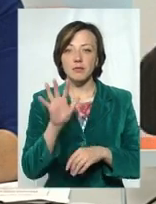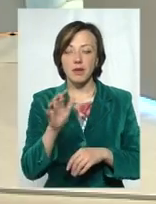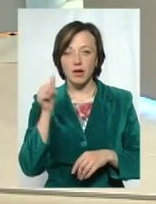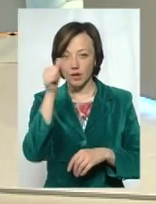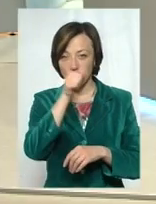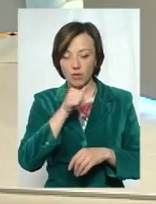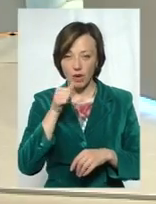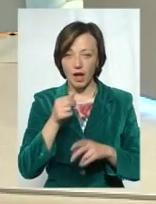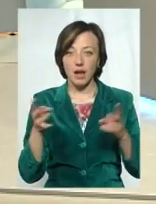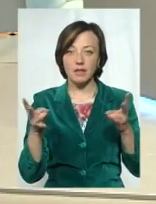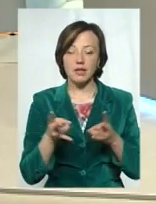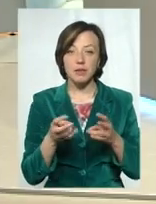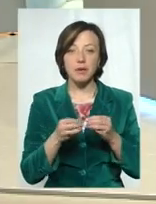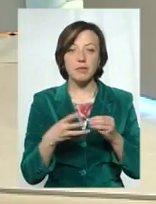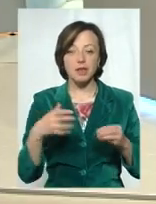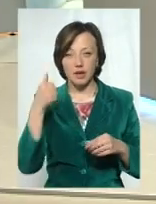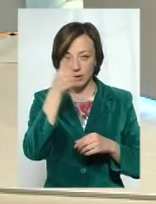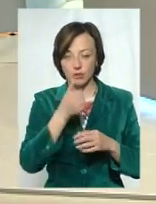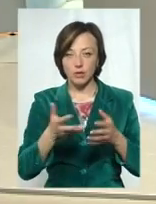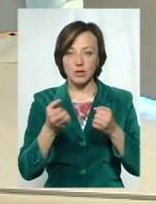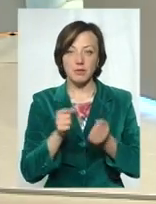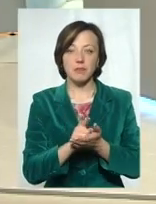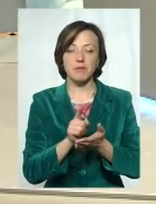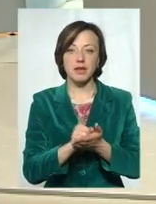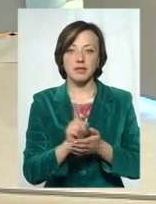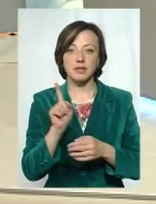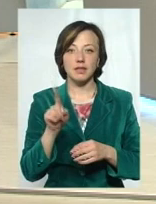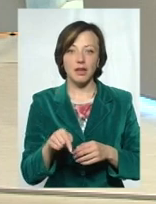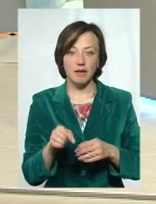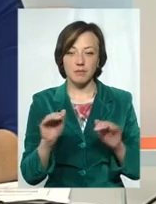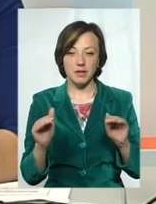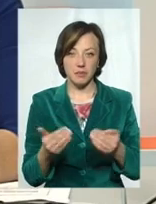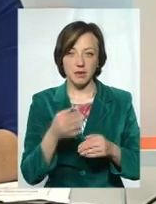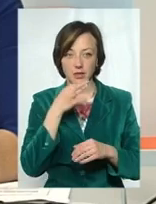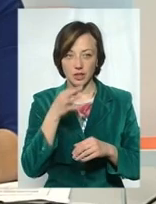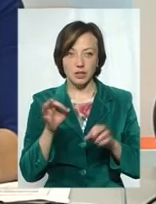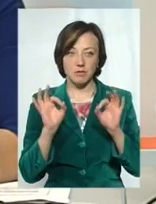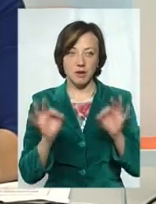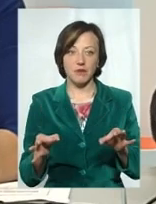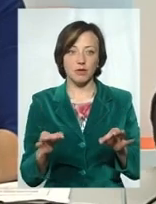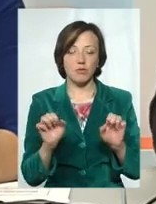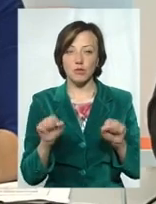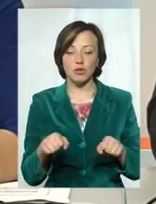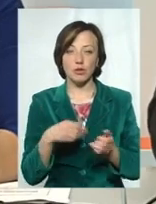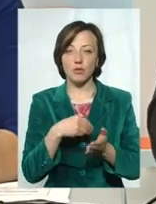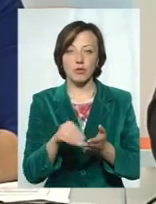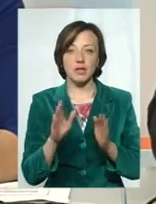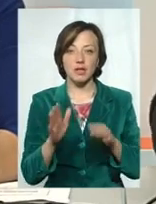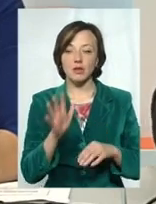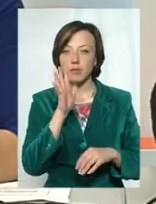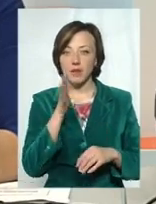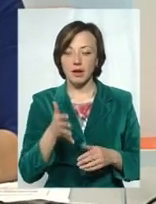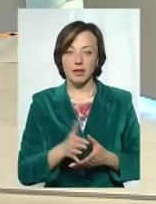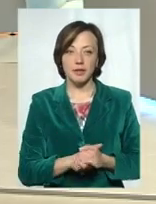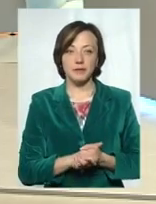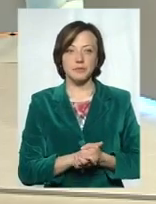Це десь 15, щоб отримати пенсію, навіть мінімальну. То ти ж кажи правду, що можна купити тільки до 5. Ну, і в